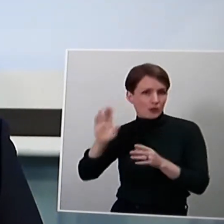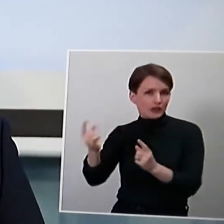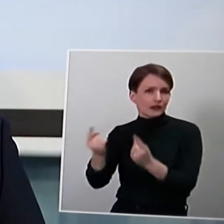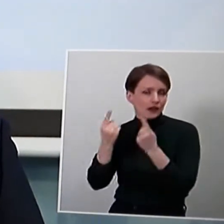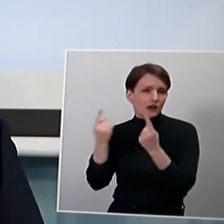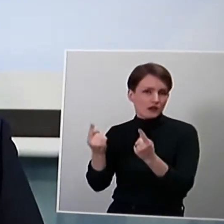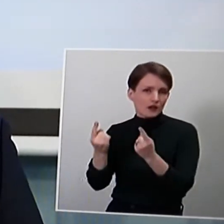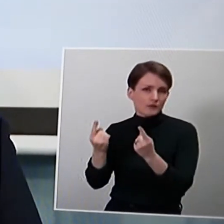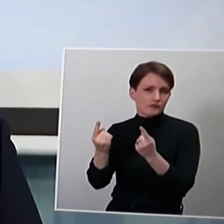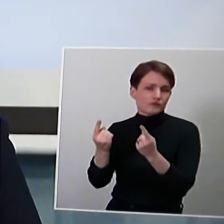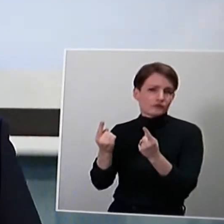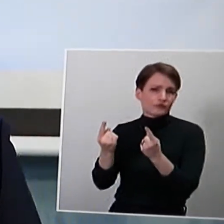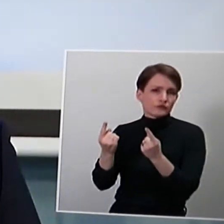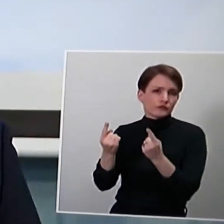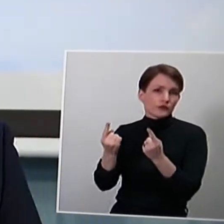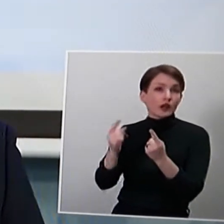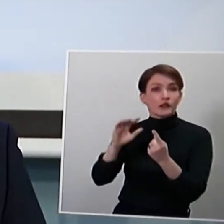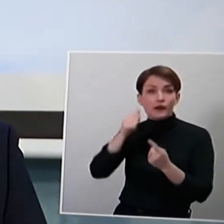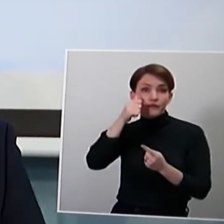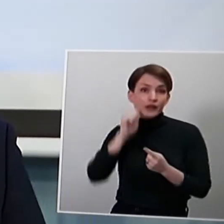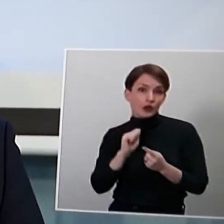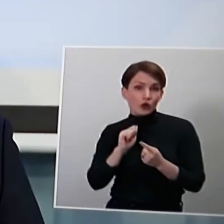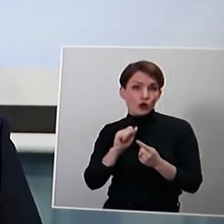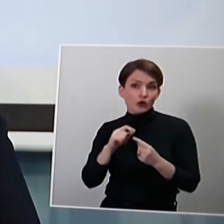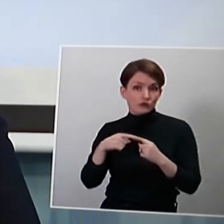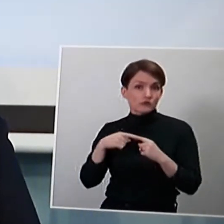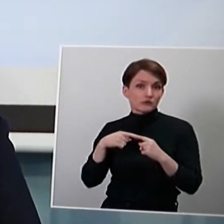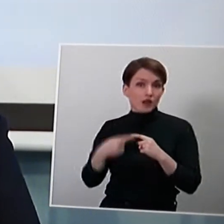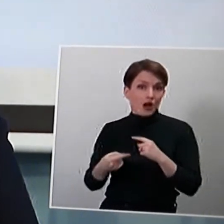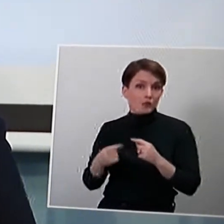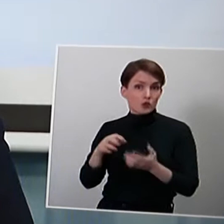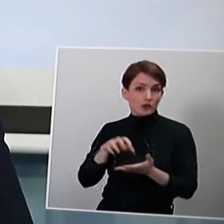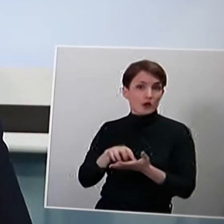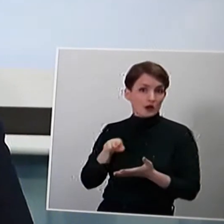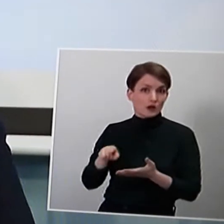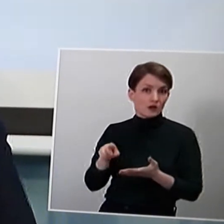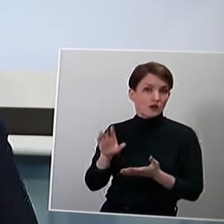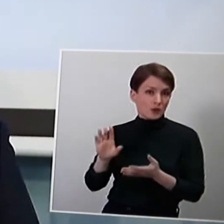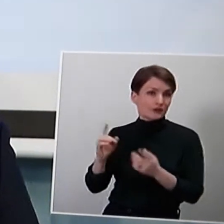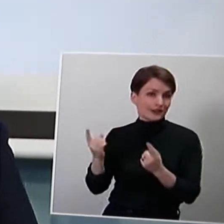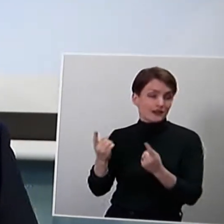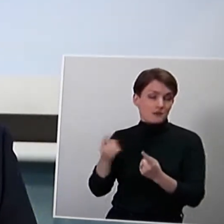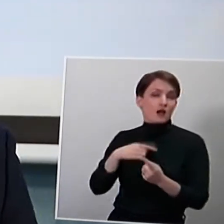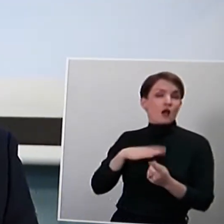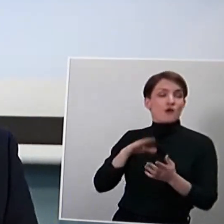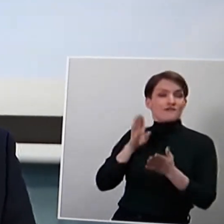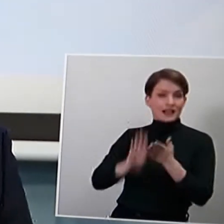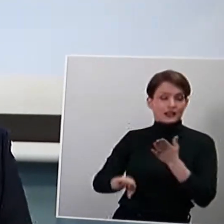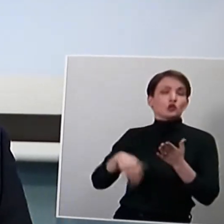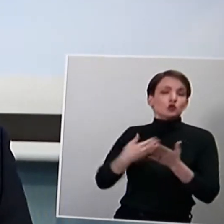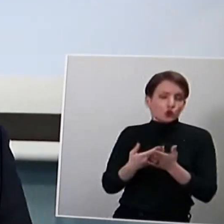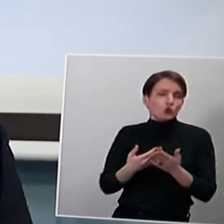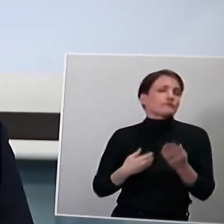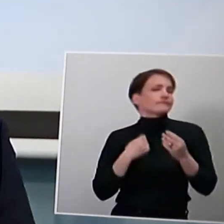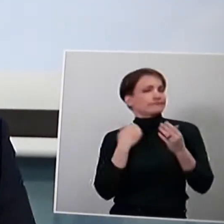jouduttiin, tai missä Viro, meidän naapurimme, tällä hetkellä on. Siksi se tehtiin.